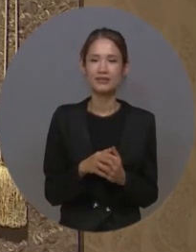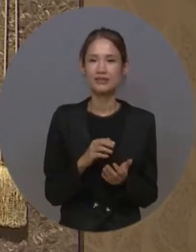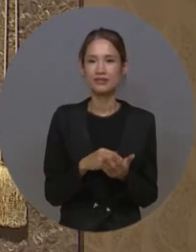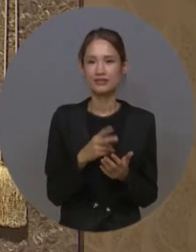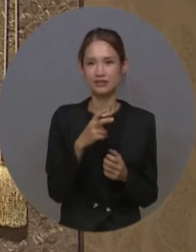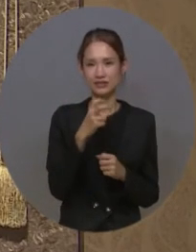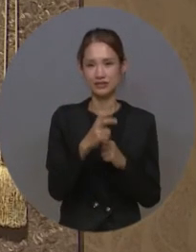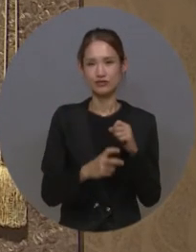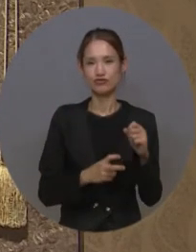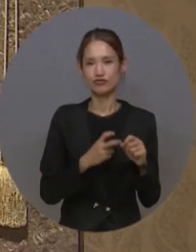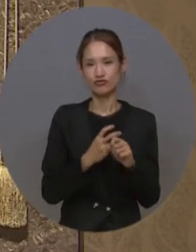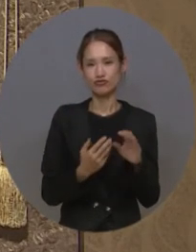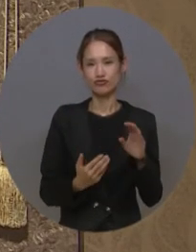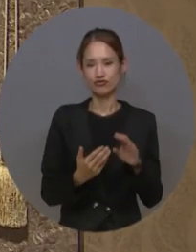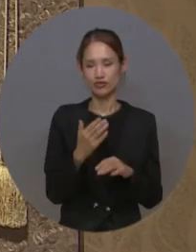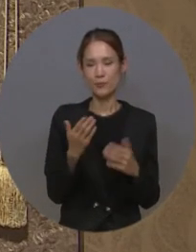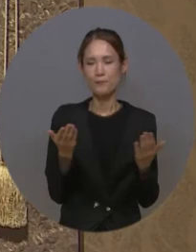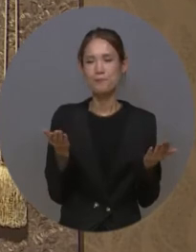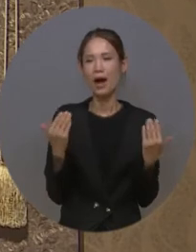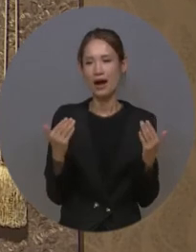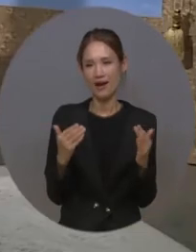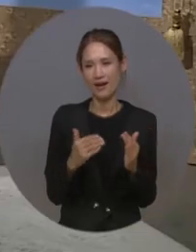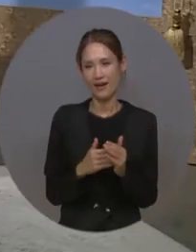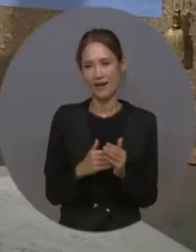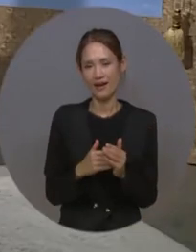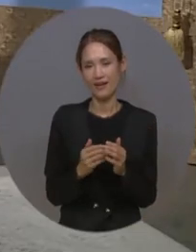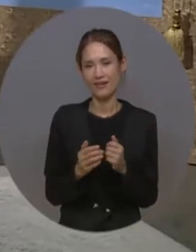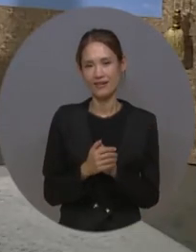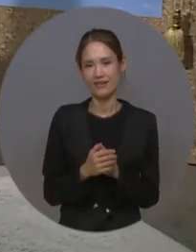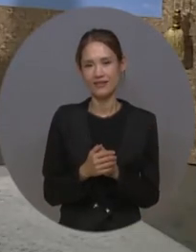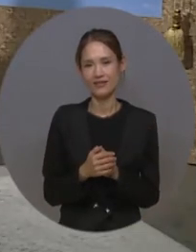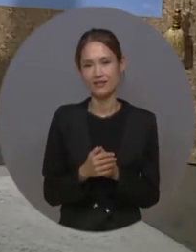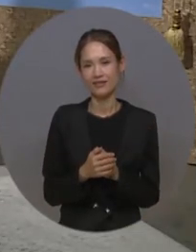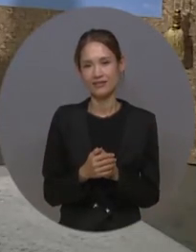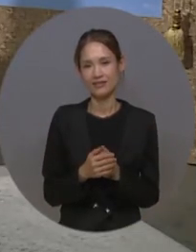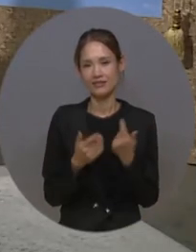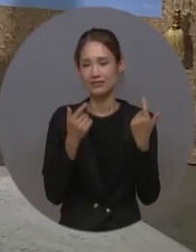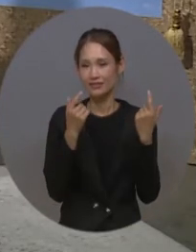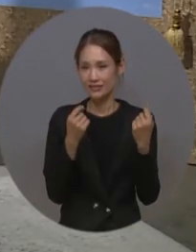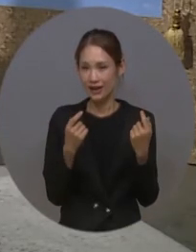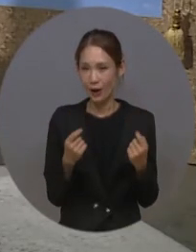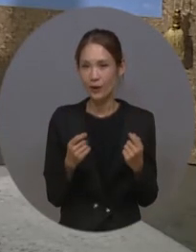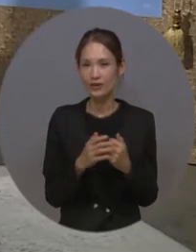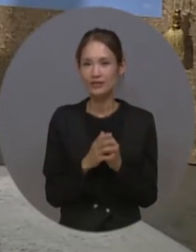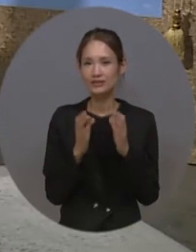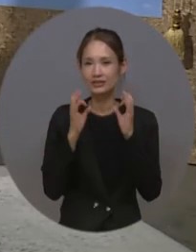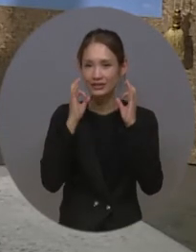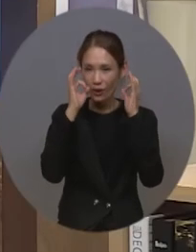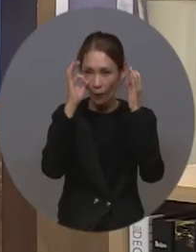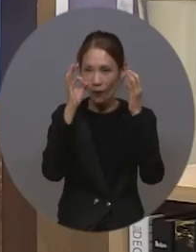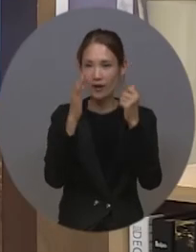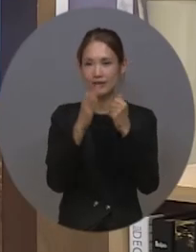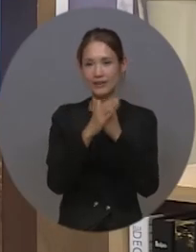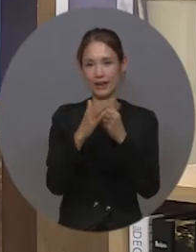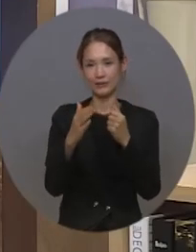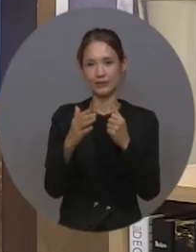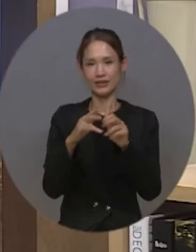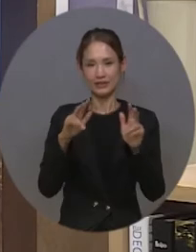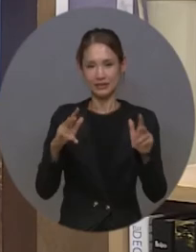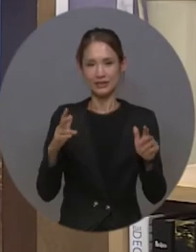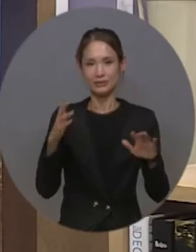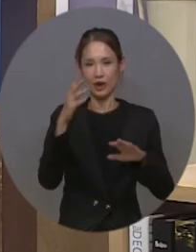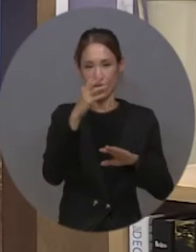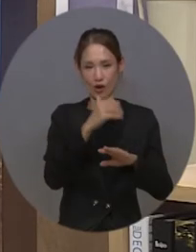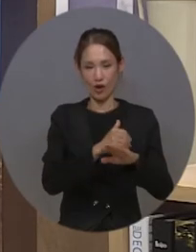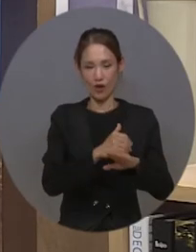한 20년이 후딱 지나간 것 같아요. 근데 그래도 또 이제 그런 그 노력이 있었기 때문에 지금의 네. 이